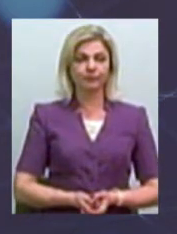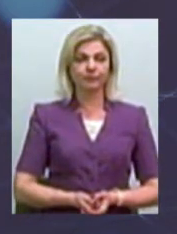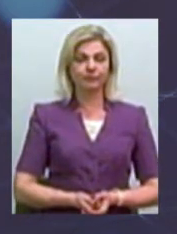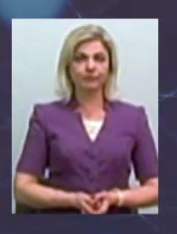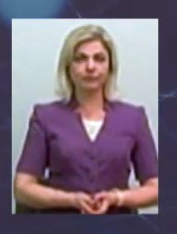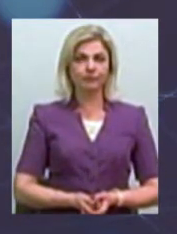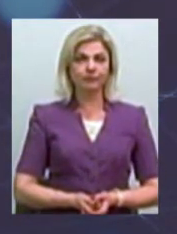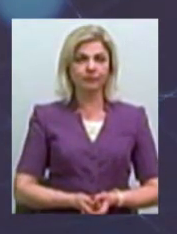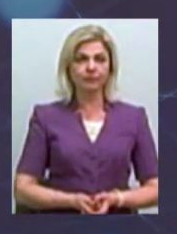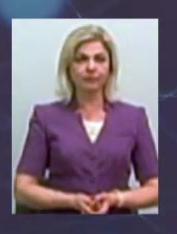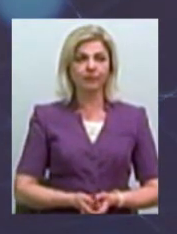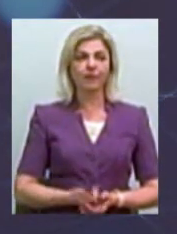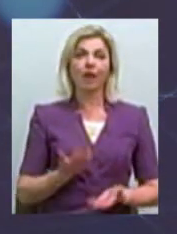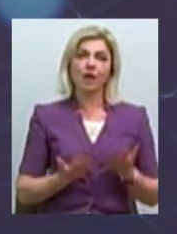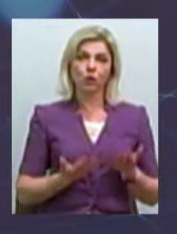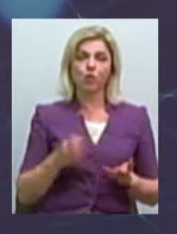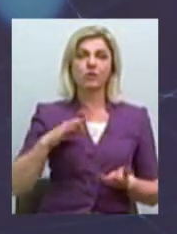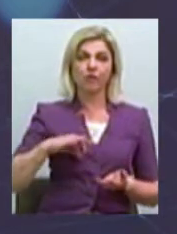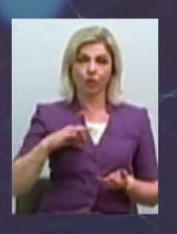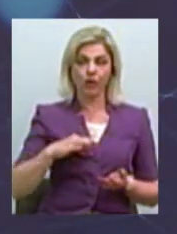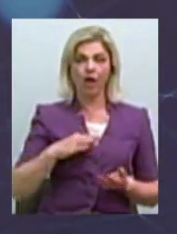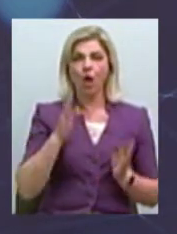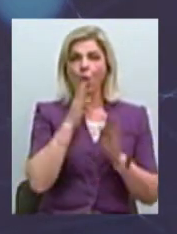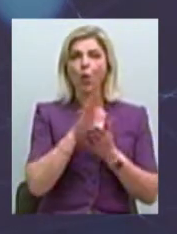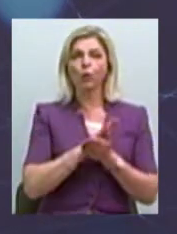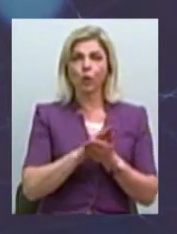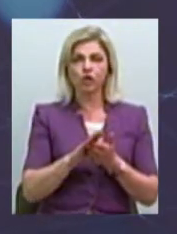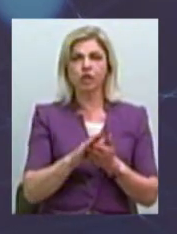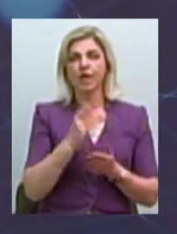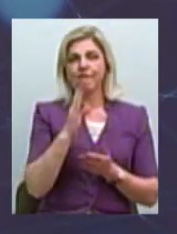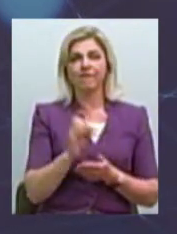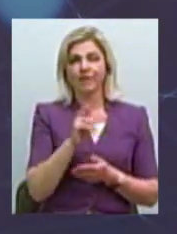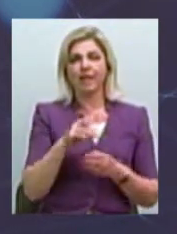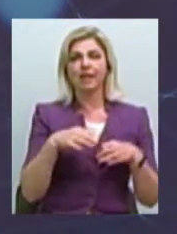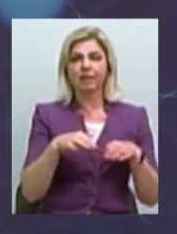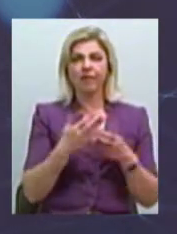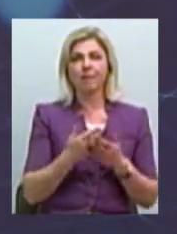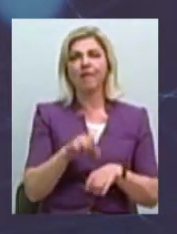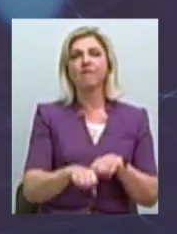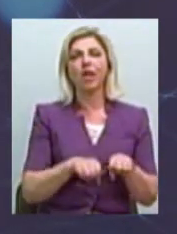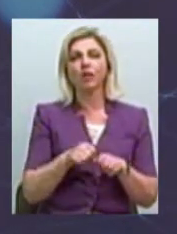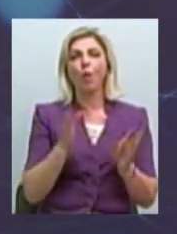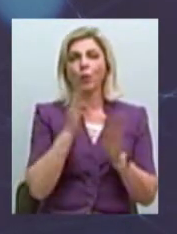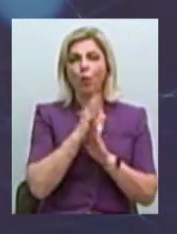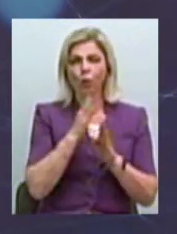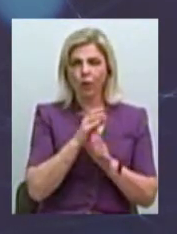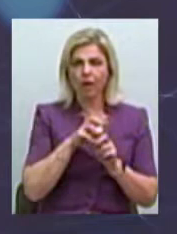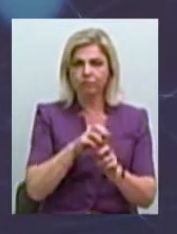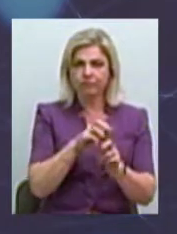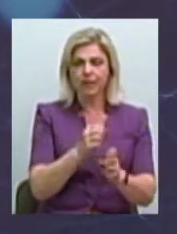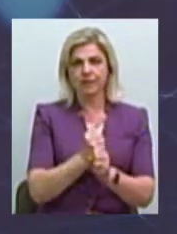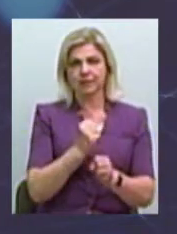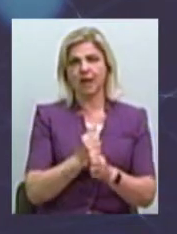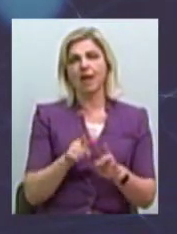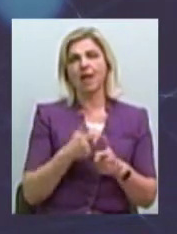якщо саме застосовувати екологічний вид транспорту, наприклад, якісь велопрогулянки організовувати, або квести